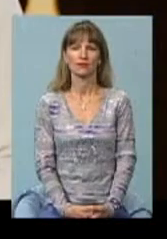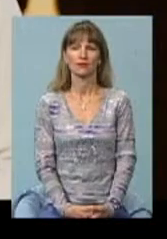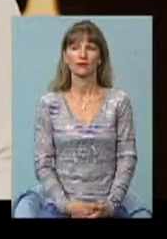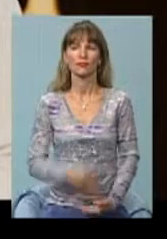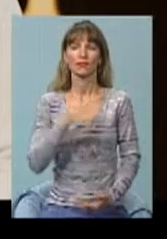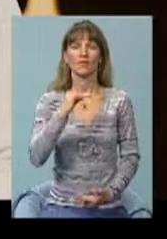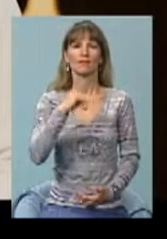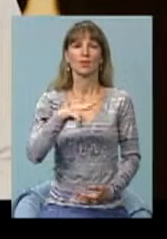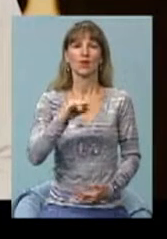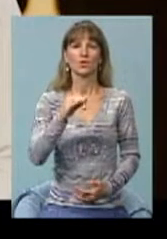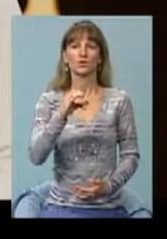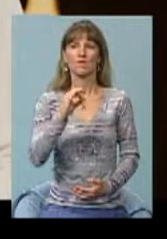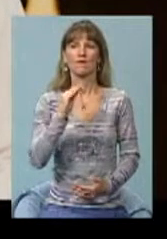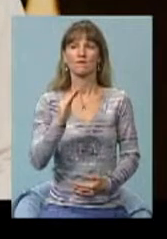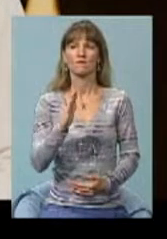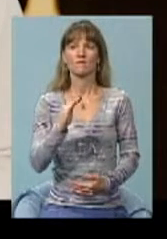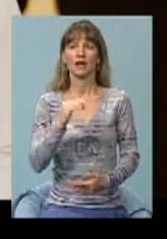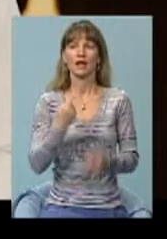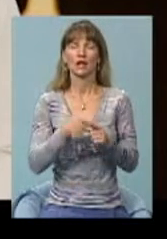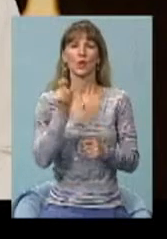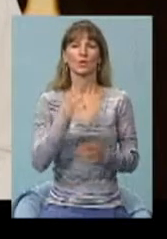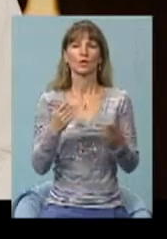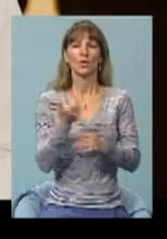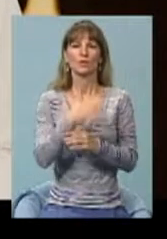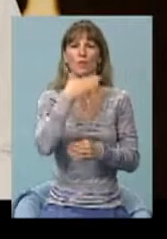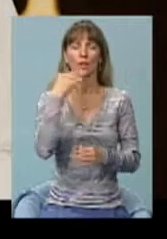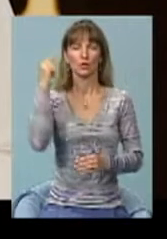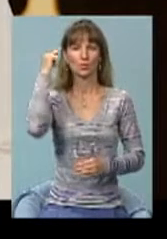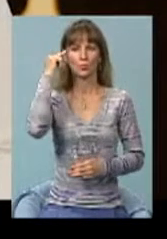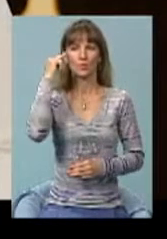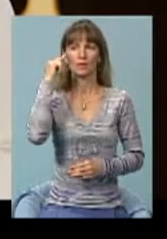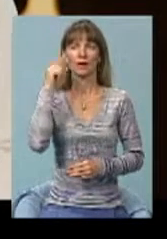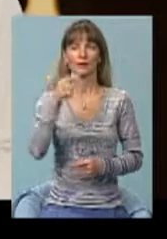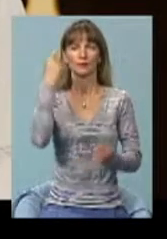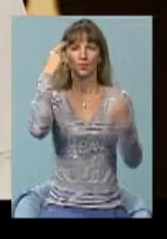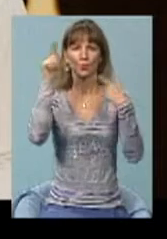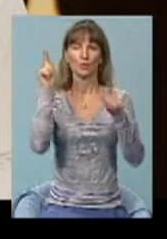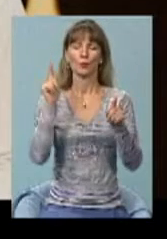Філософ – це люди, які дуже багато думають. Вони